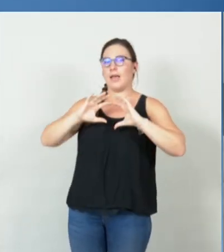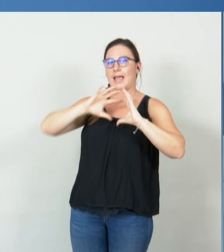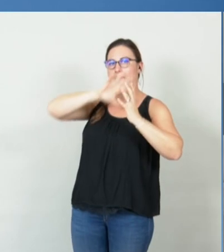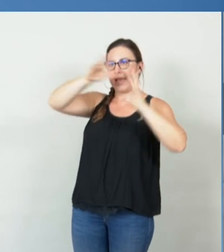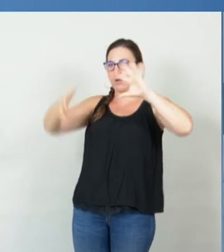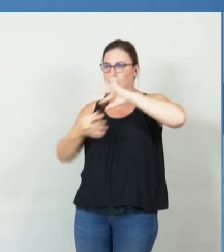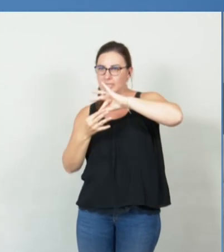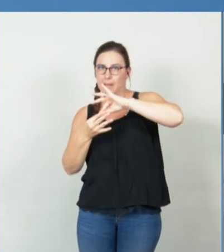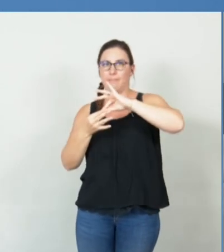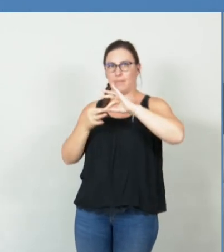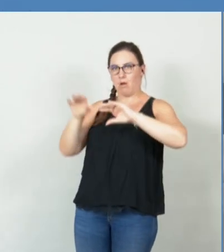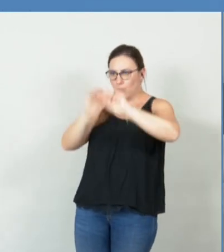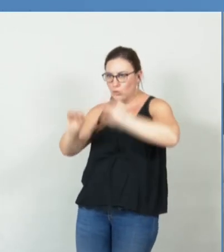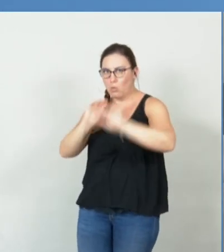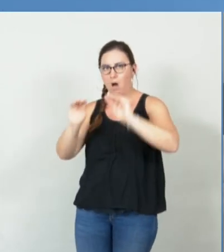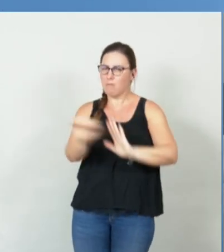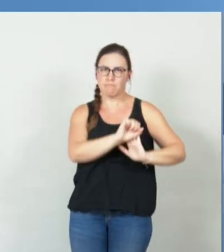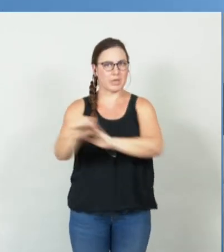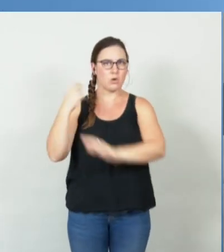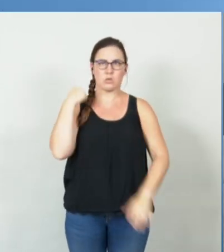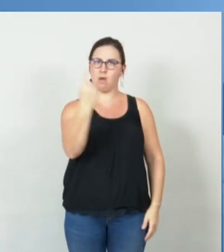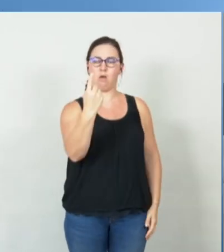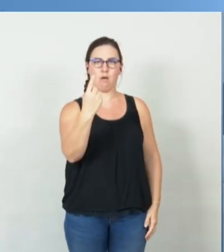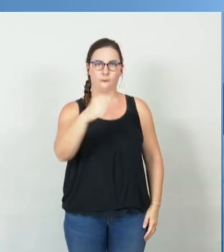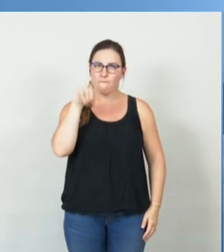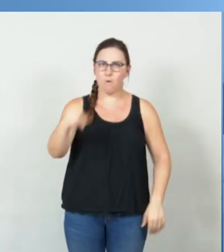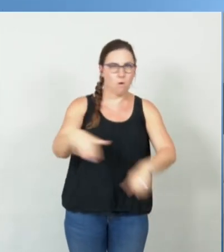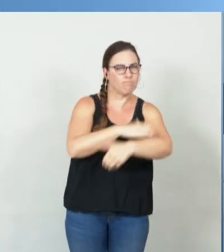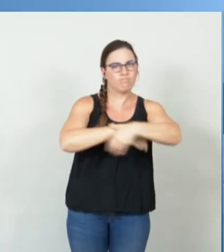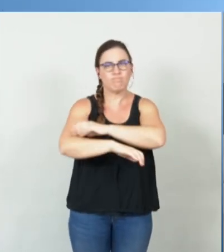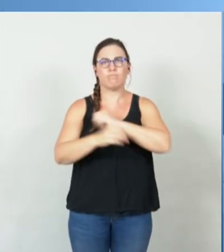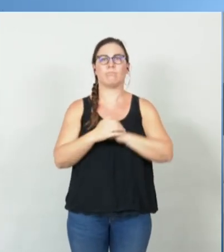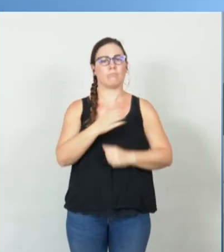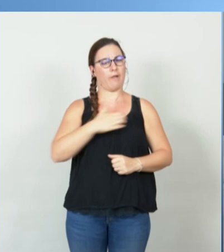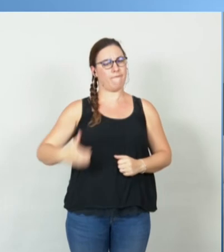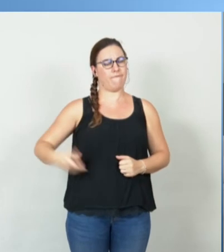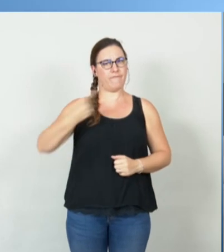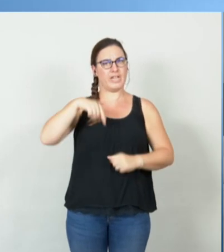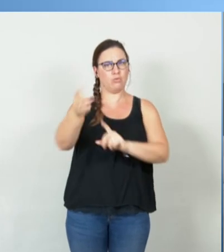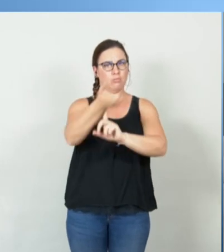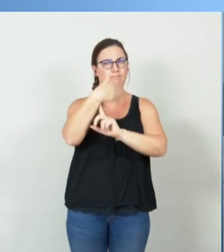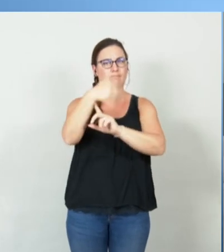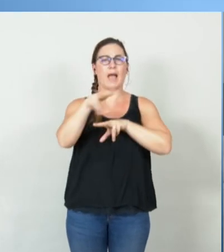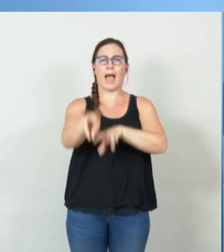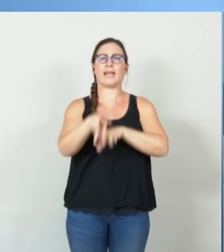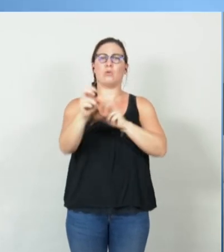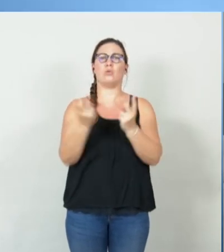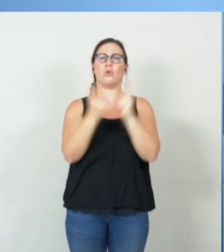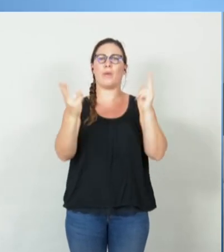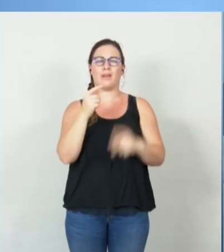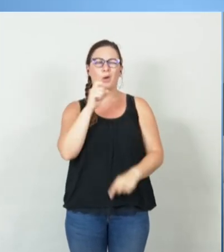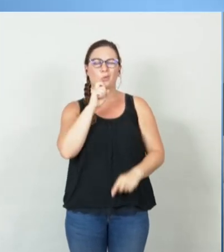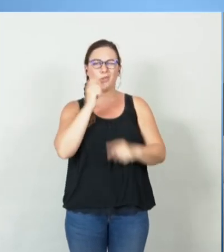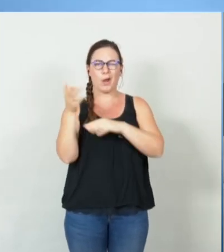la première des priorités celle qui doit être en première ligne la ville porte d'ailleurs un projet d'agriculture urbaine quand on ne bac